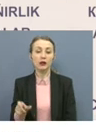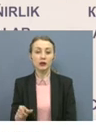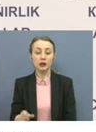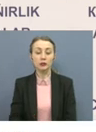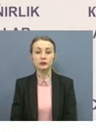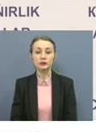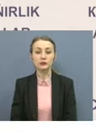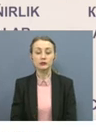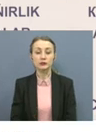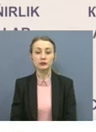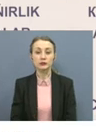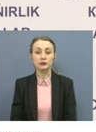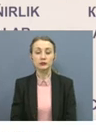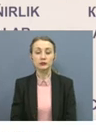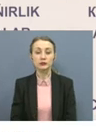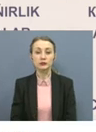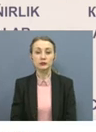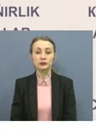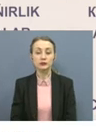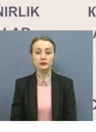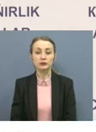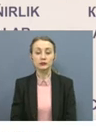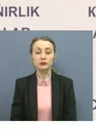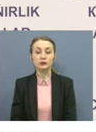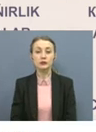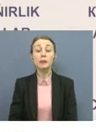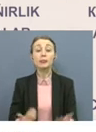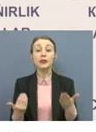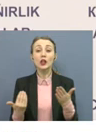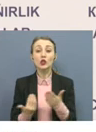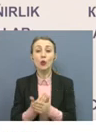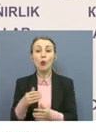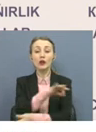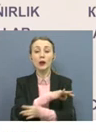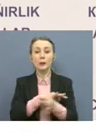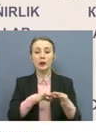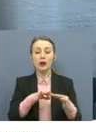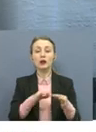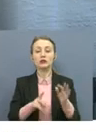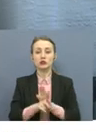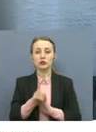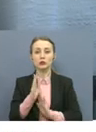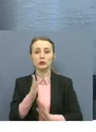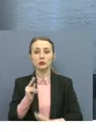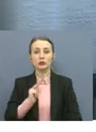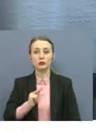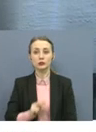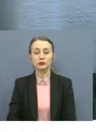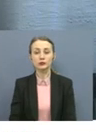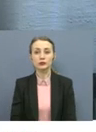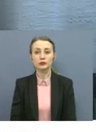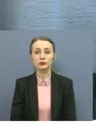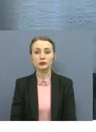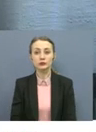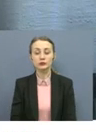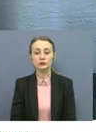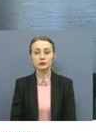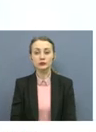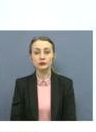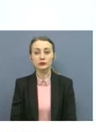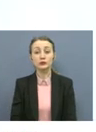тұрғын үйдің жобалық сметалық құжаттамасын әзірлеуге қаржы бөлініп отыр. Өткен жылда 232